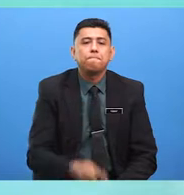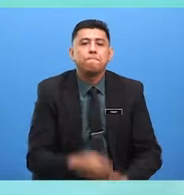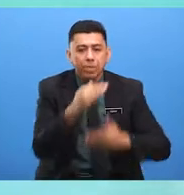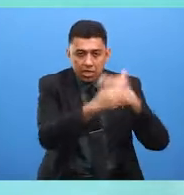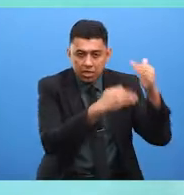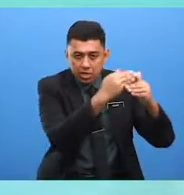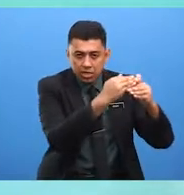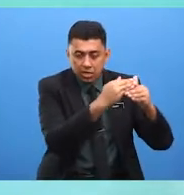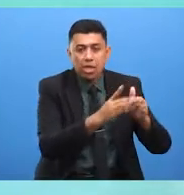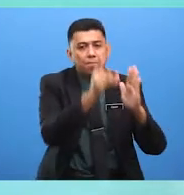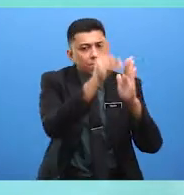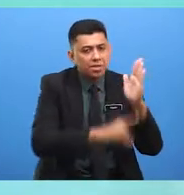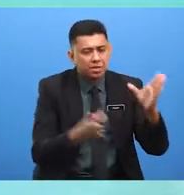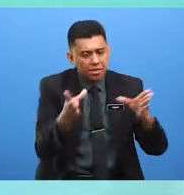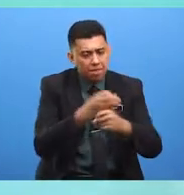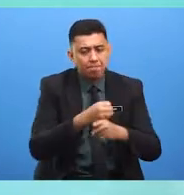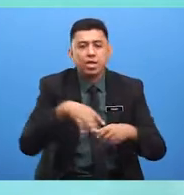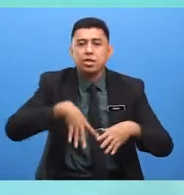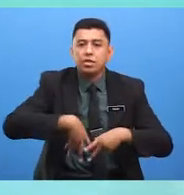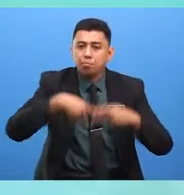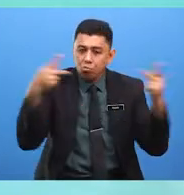kemacetan dapat dipulihkan